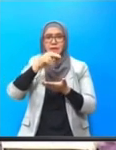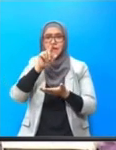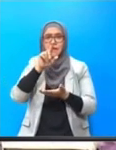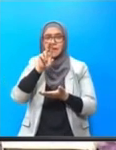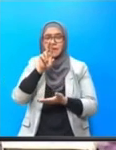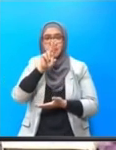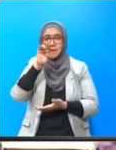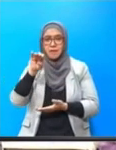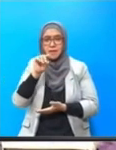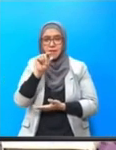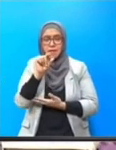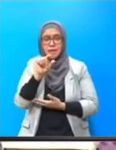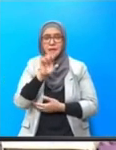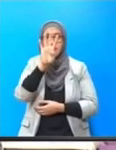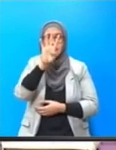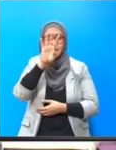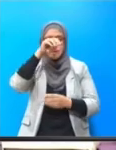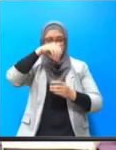siap.